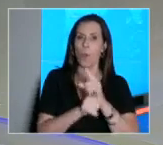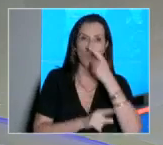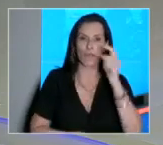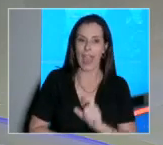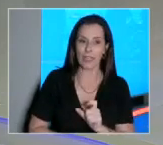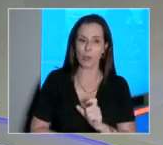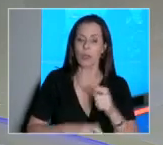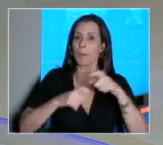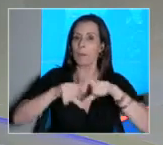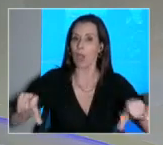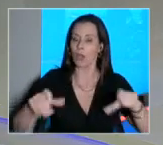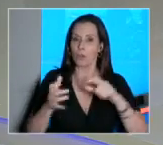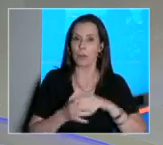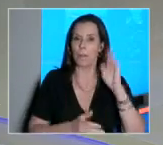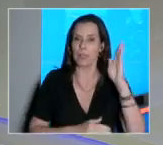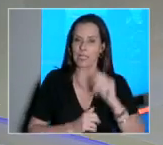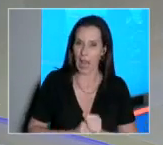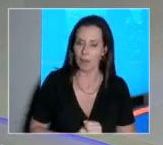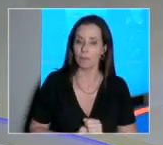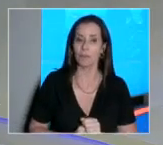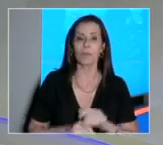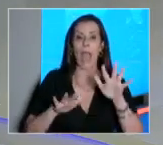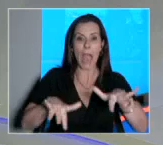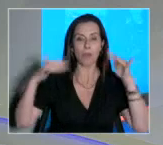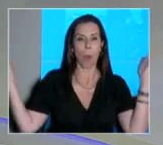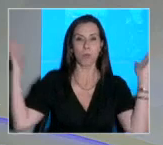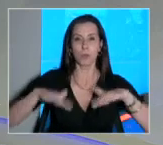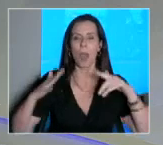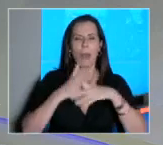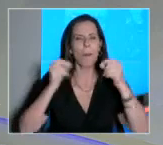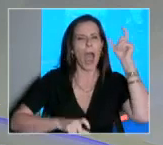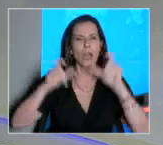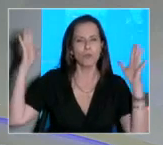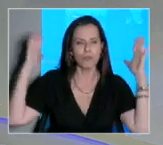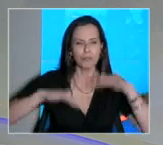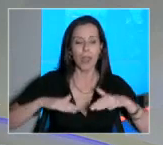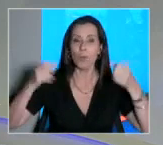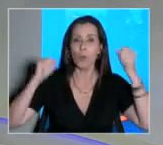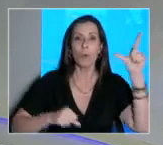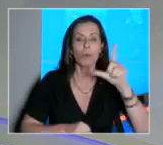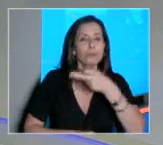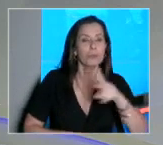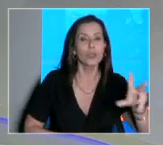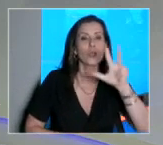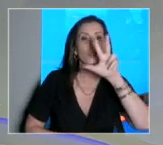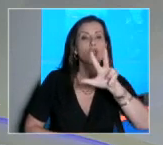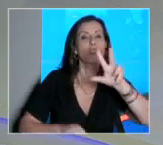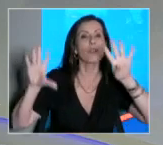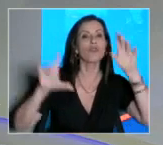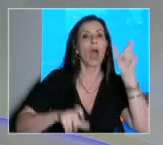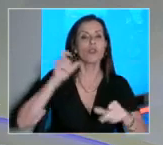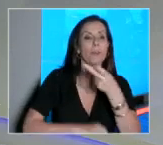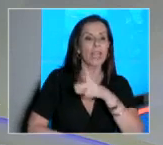יובנטוס, באצטדיון הייזל בבריסל. יציע התמוטט עקב לחץ קהל, ומאוהדי ליברפול נהרגו